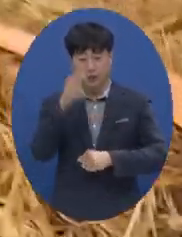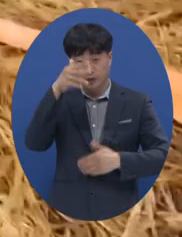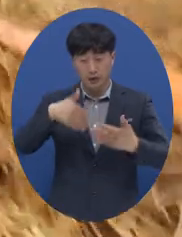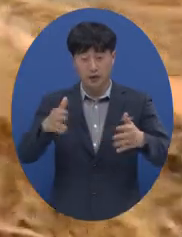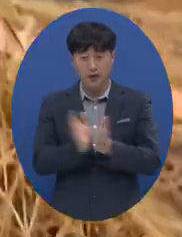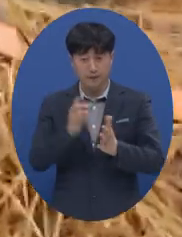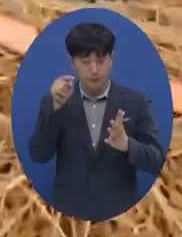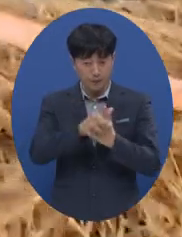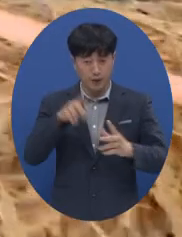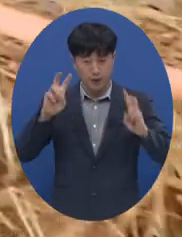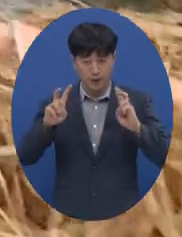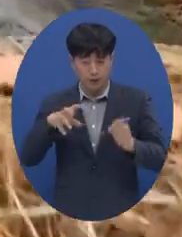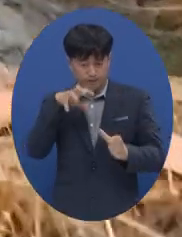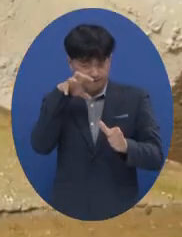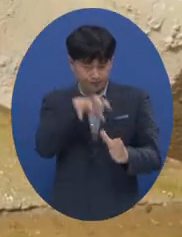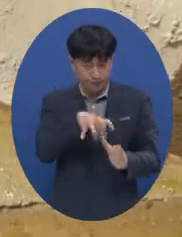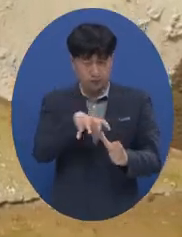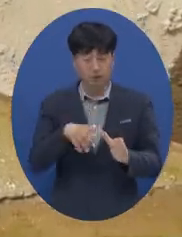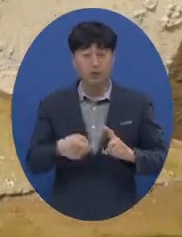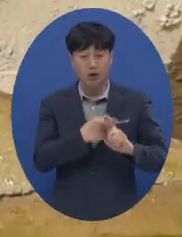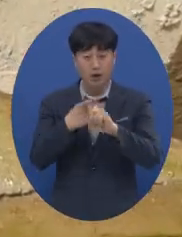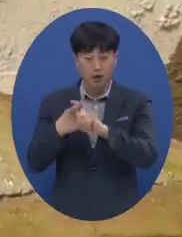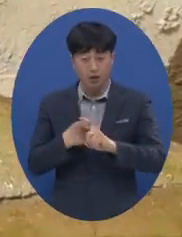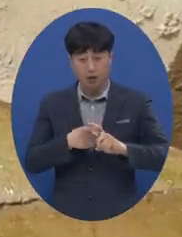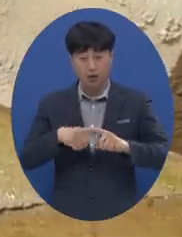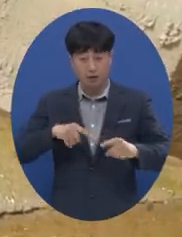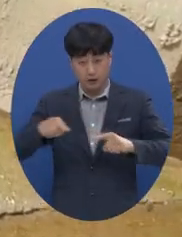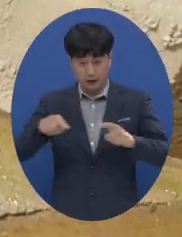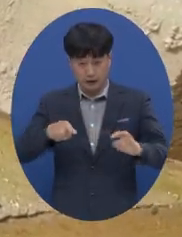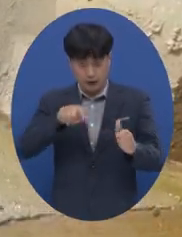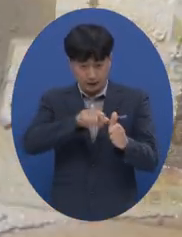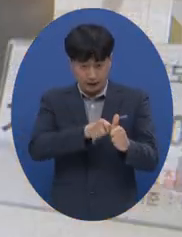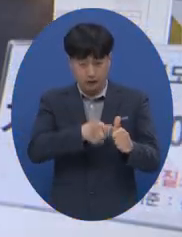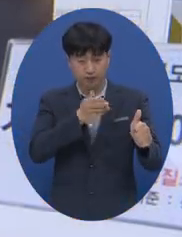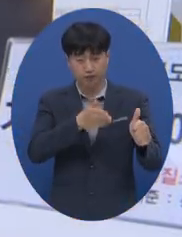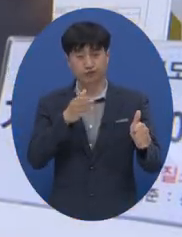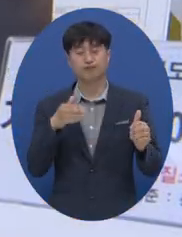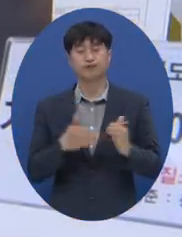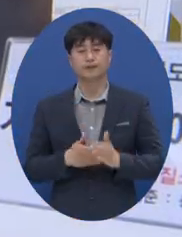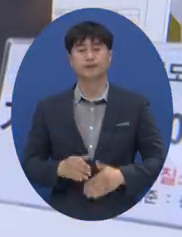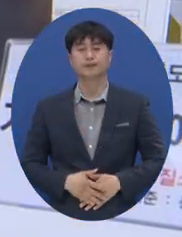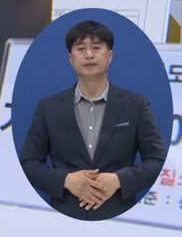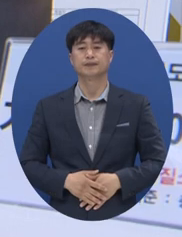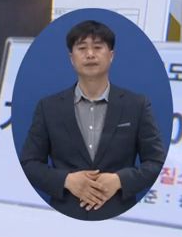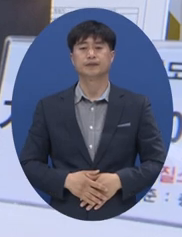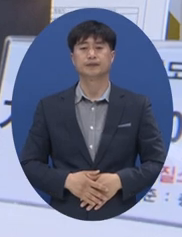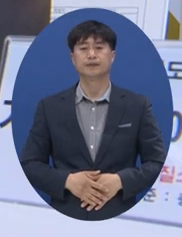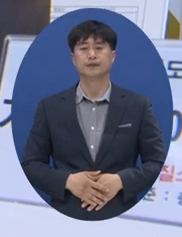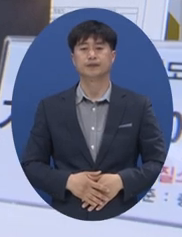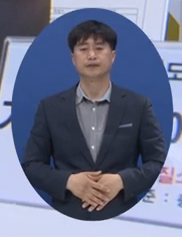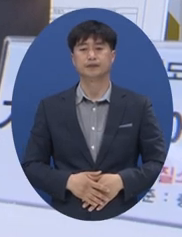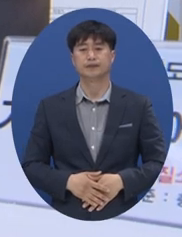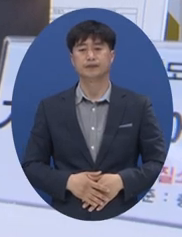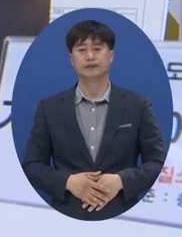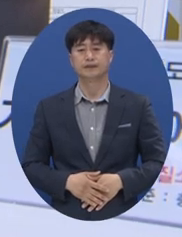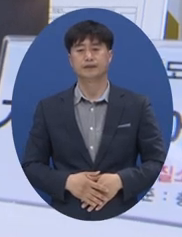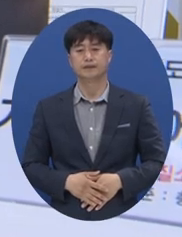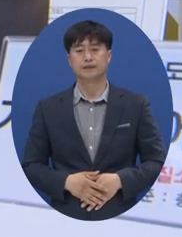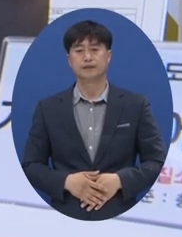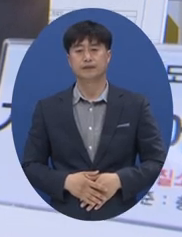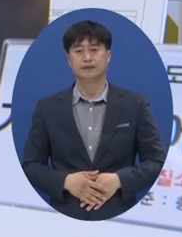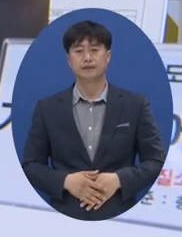삭발 업체를 형사 입건하고 관할 지자체에 행정처분을 의뢰했습니다 경주시의 tv 최창수 높다